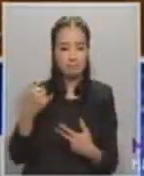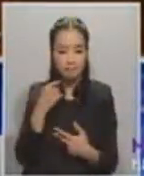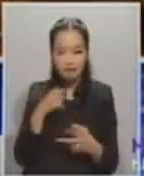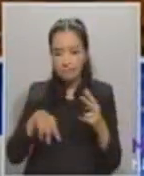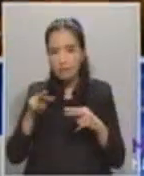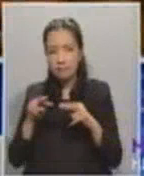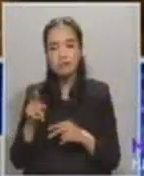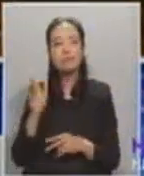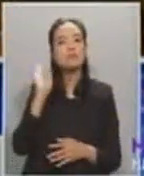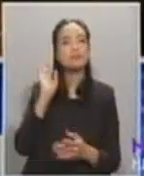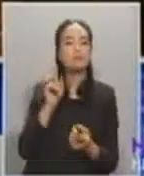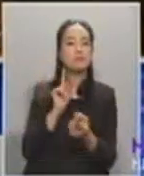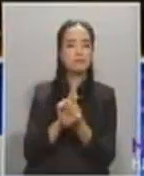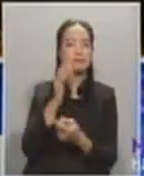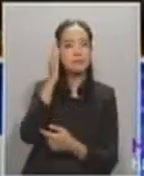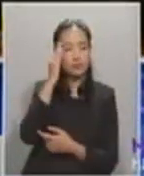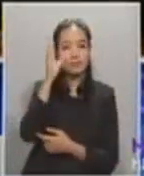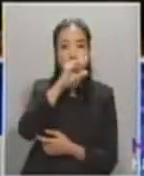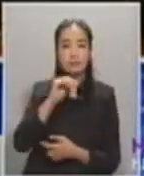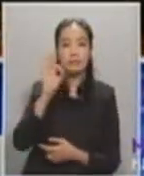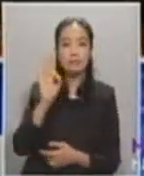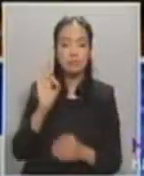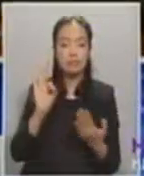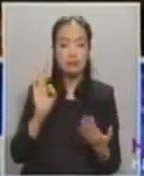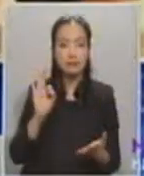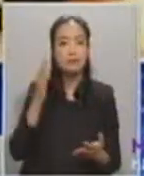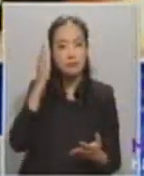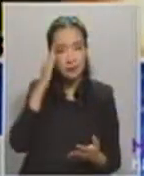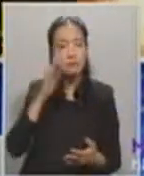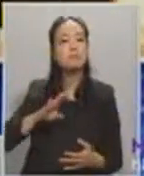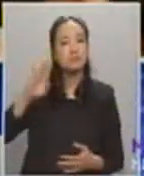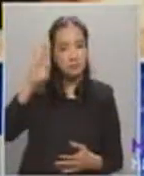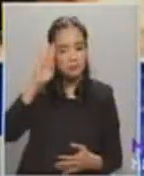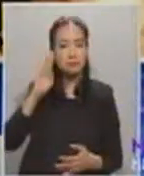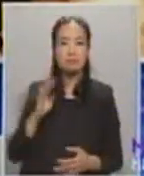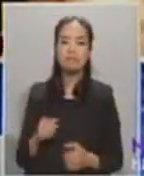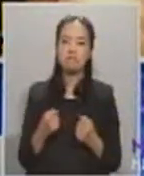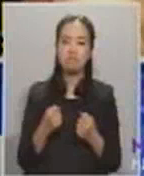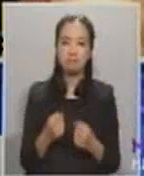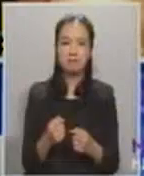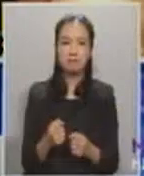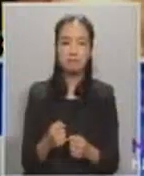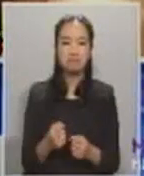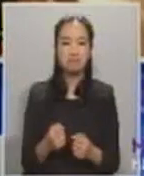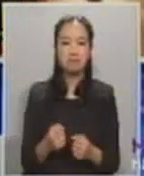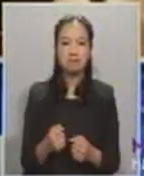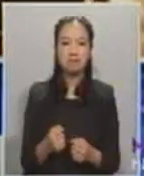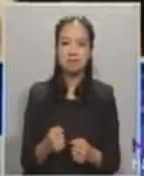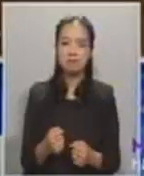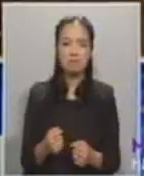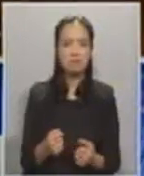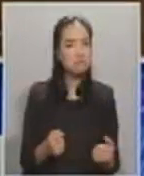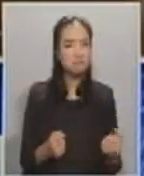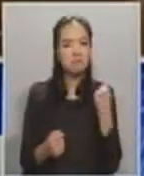ที่สุดเนี่ยก็3ทุ่มกว่าเนี่ยทราบว่าเป็นการพยายามก่อการรัฐ